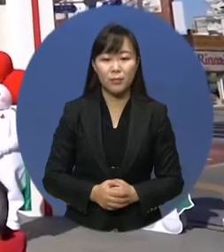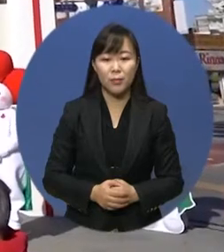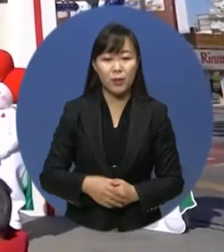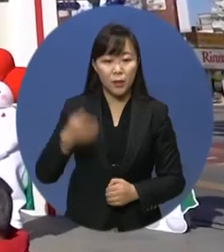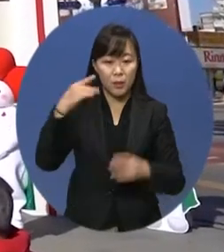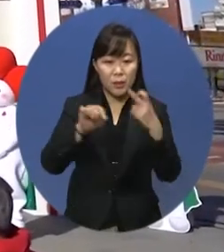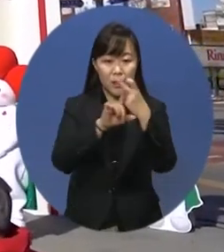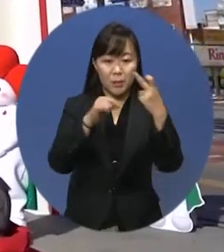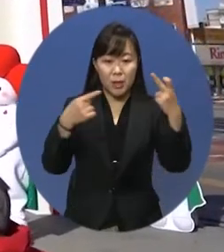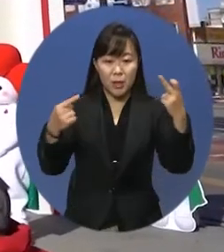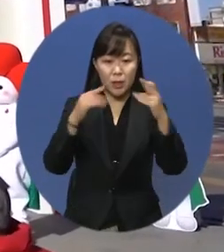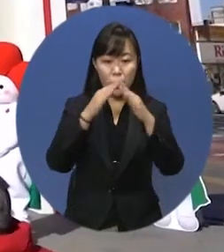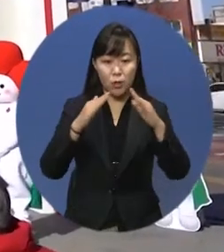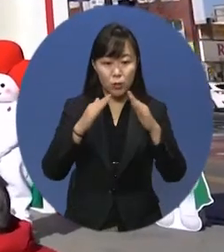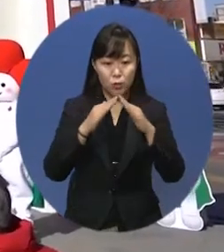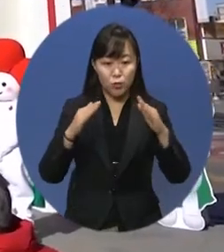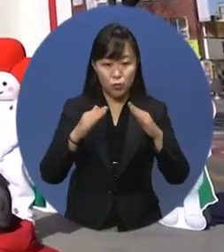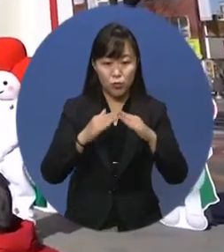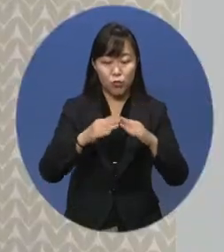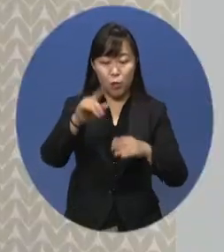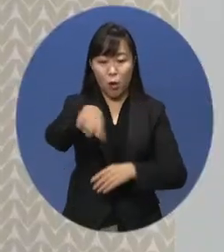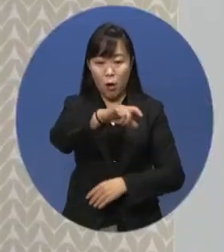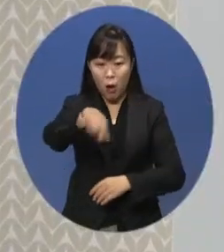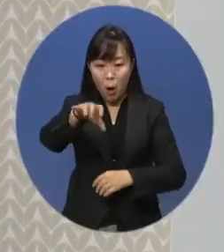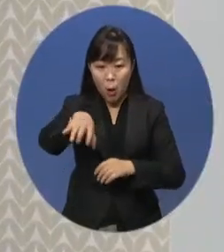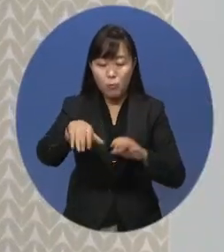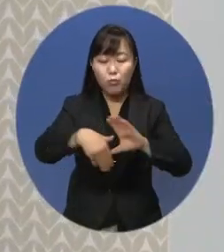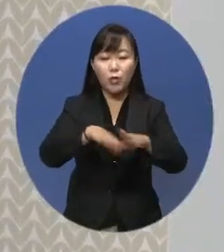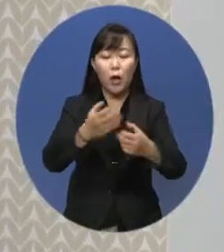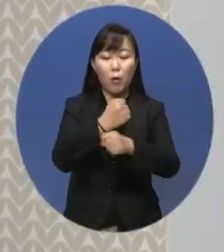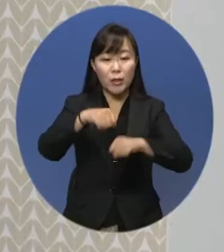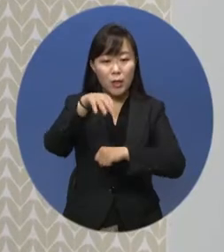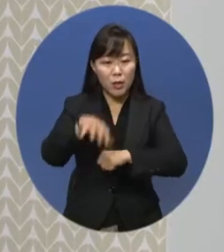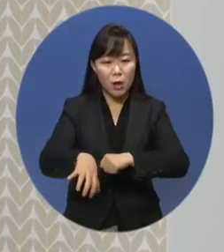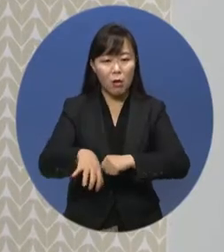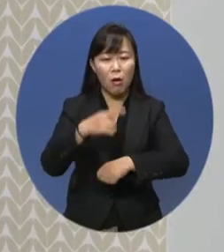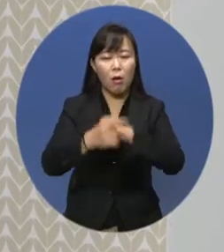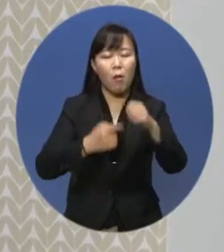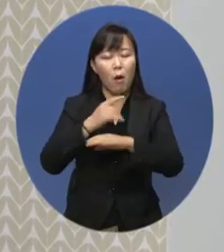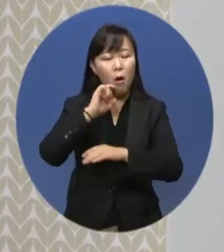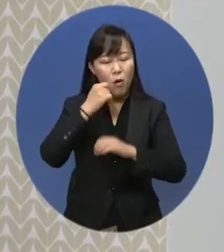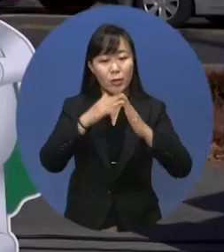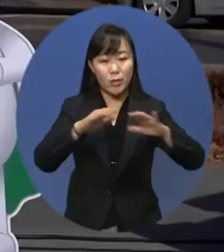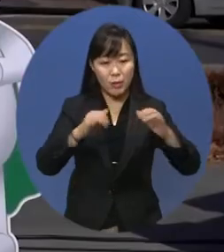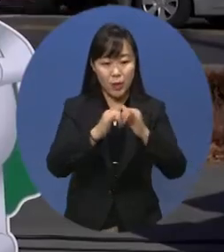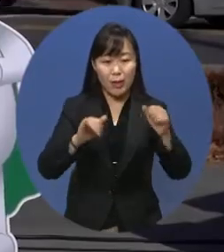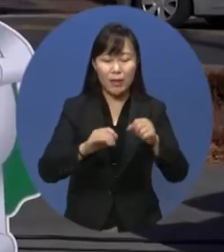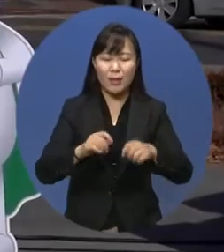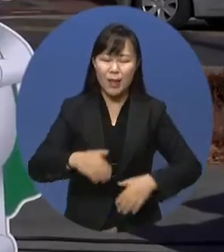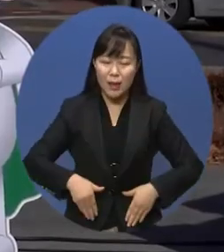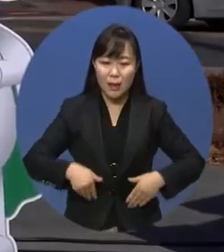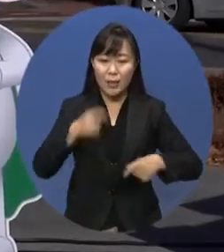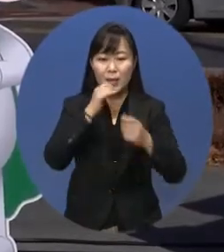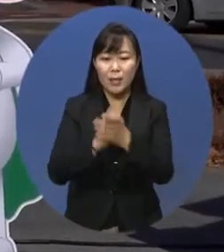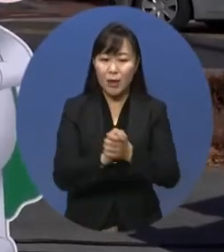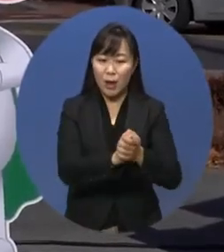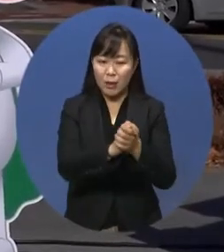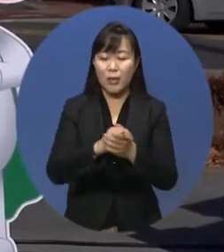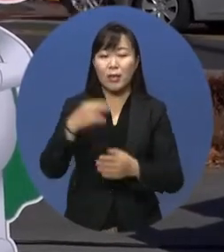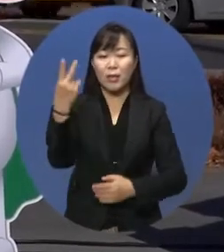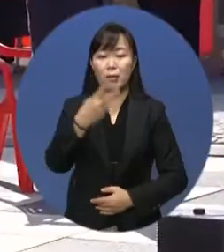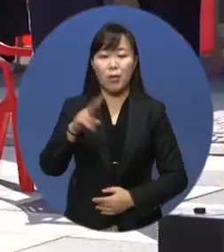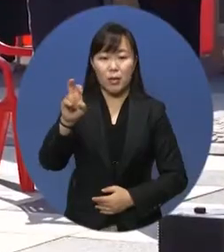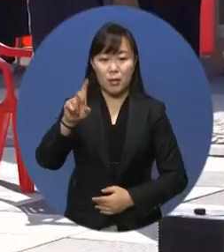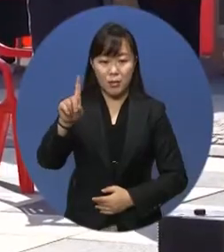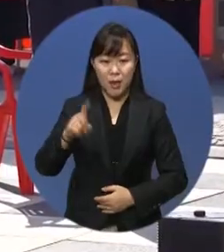지난 12월 1일 전주시 오거리 문화광장에서 연말연시 어려운 이웃과 따뜻한 정을 나누는 희망 2021